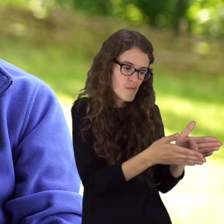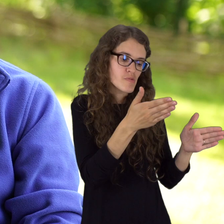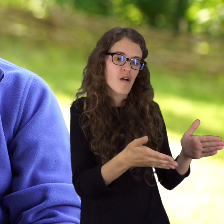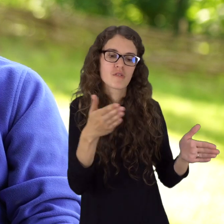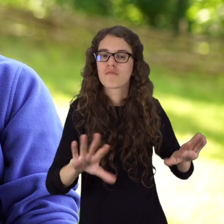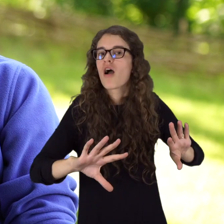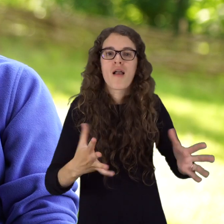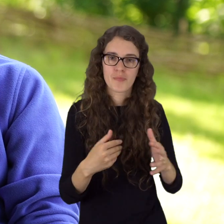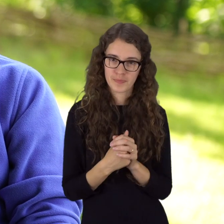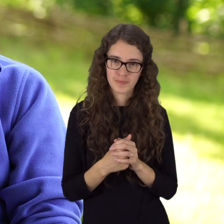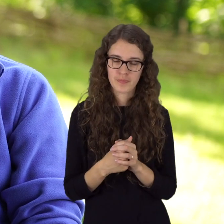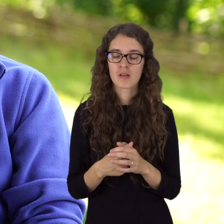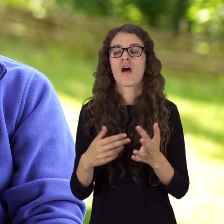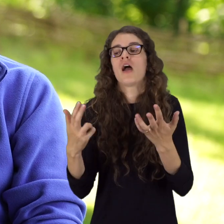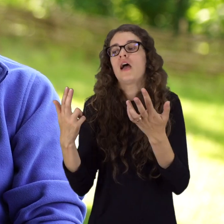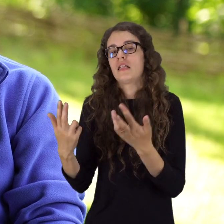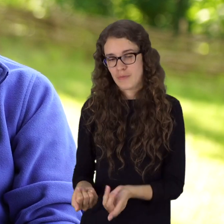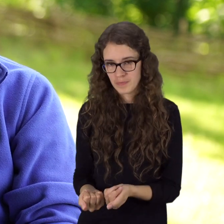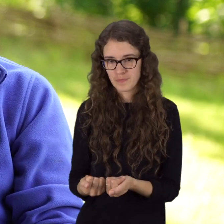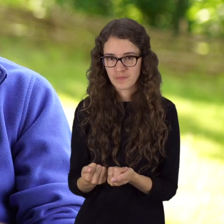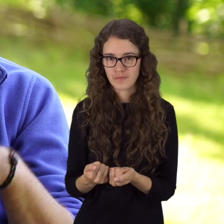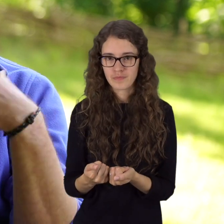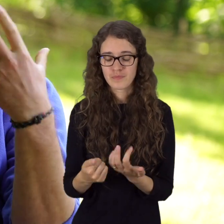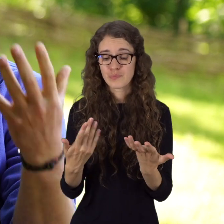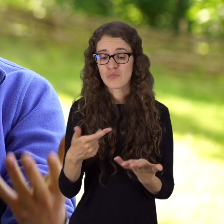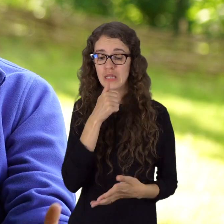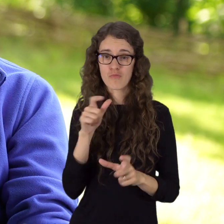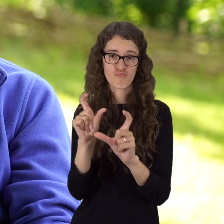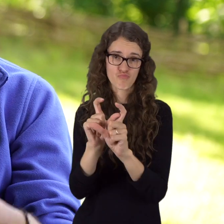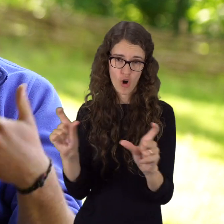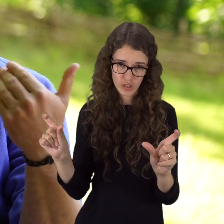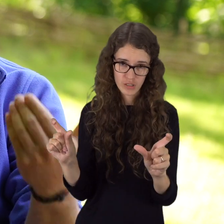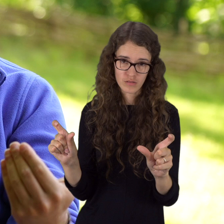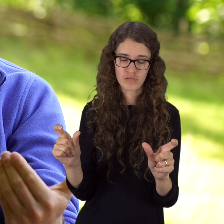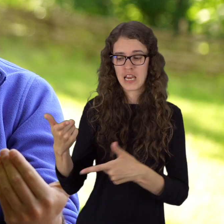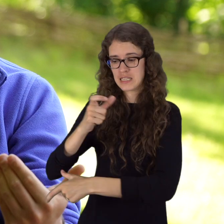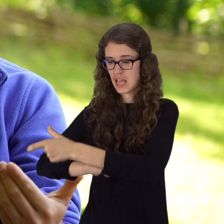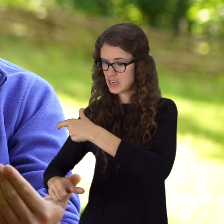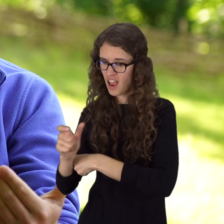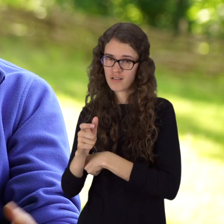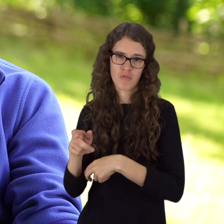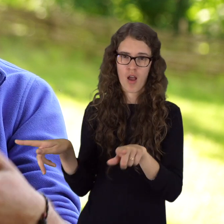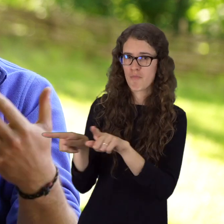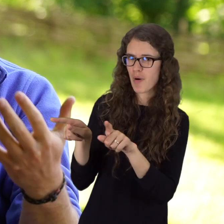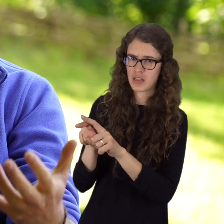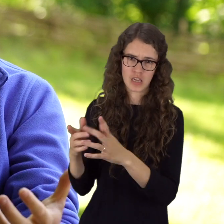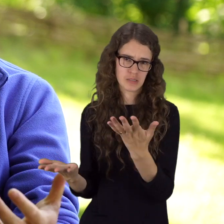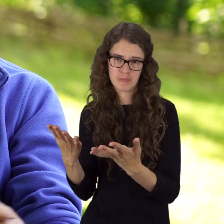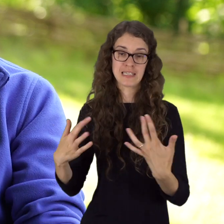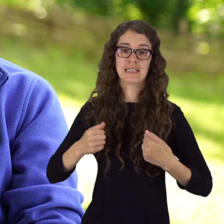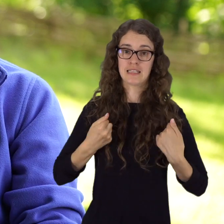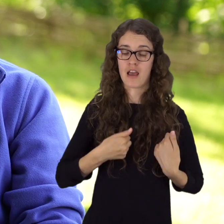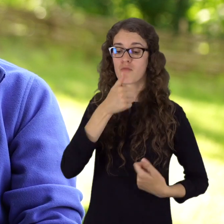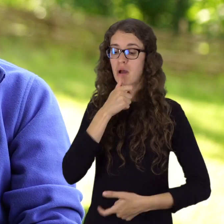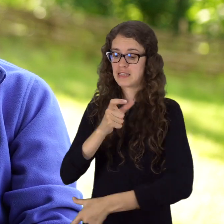dieną. Taip. Tai tikrai net ir mokykloje bandome išlaikyti tą, ką vaikai pradėjo jau darželį, turiu omeny ritmą